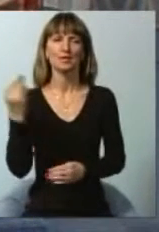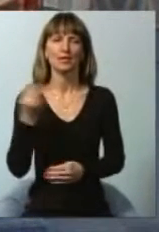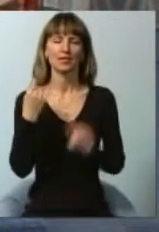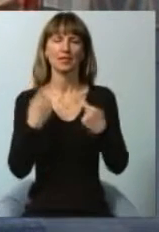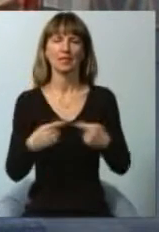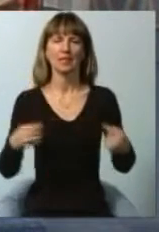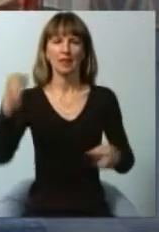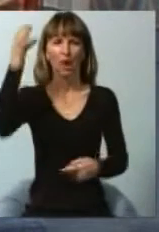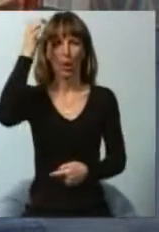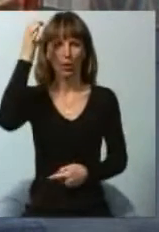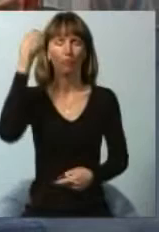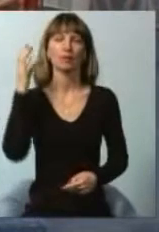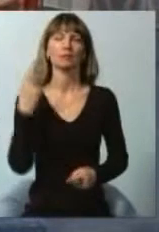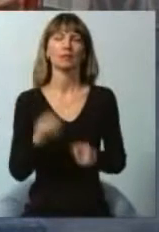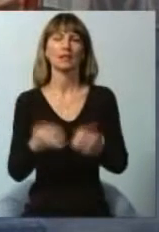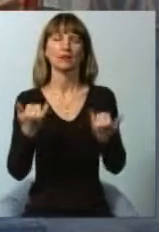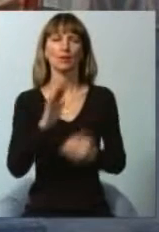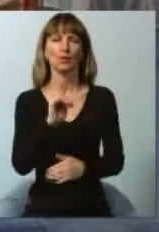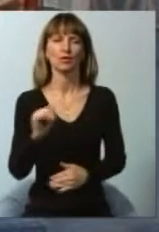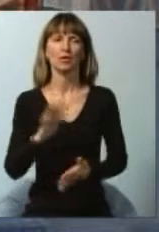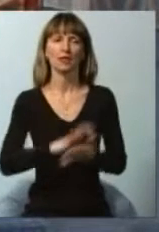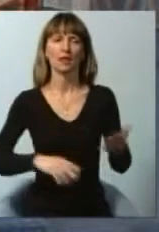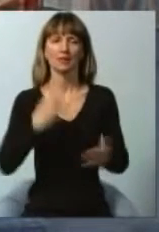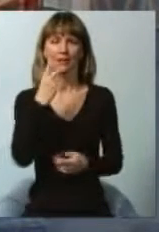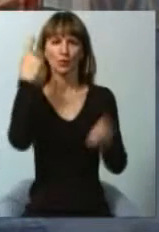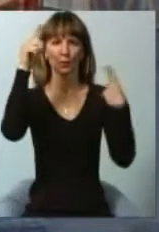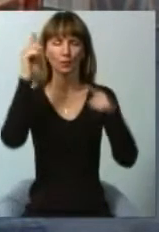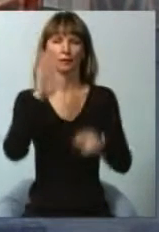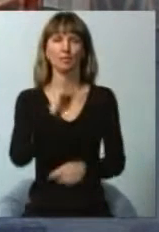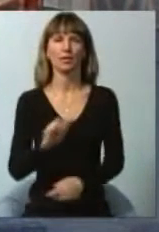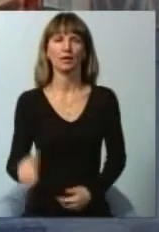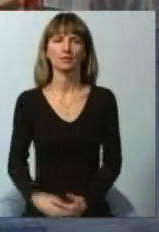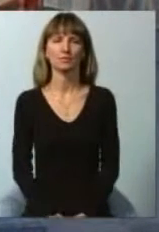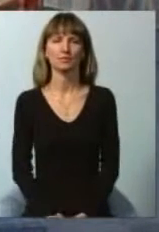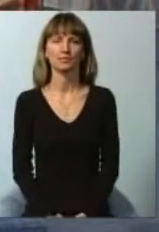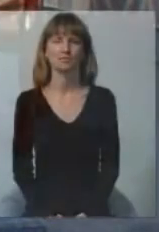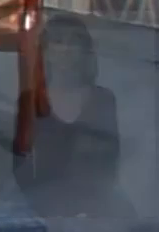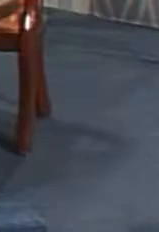цікавитесь різними науками. Тож, на сьогодні ми прощаємось. Далі дивіться мультик. Бувайте!